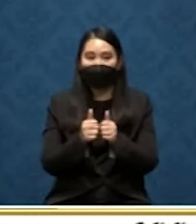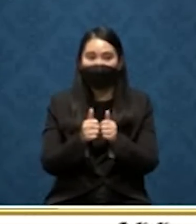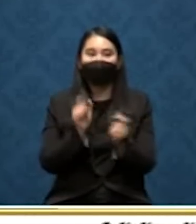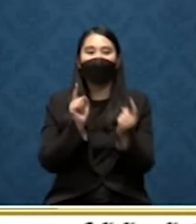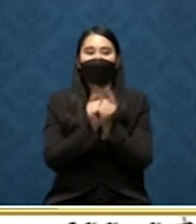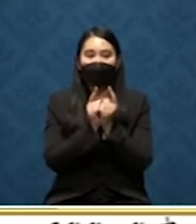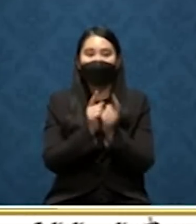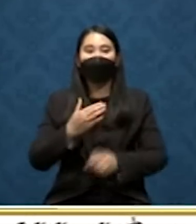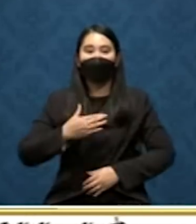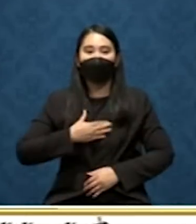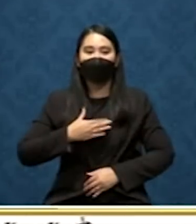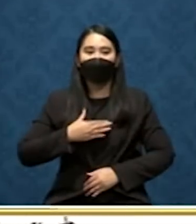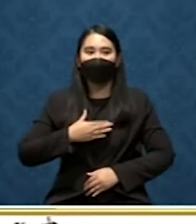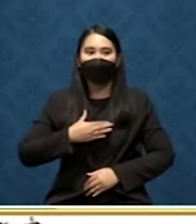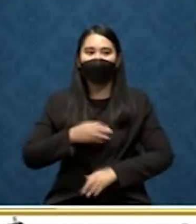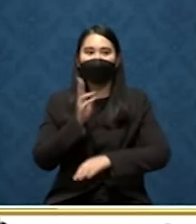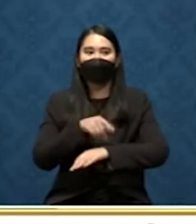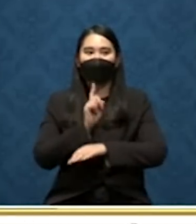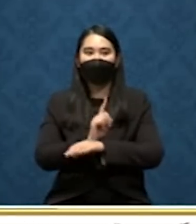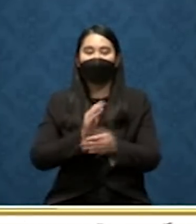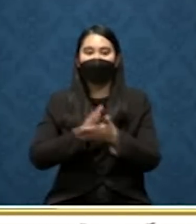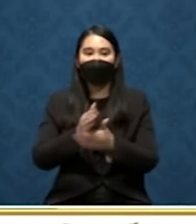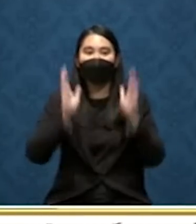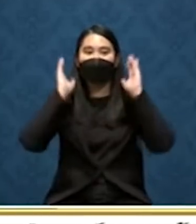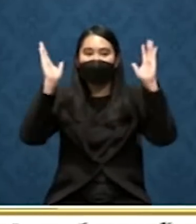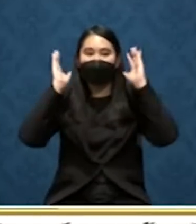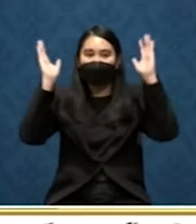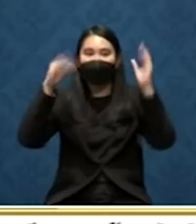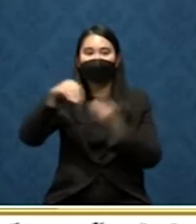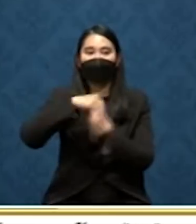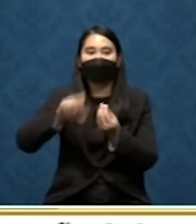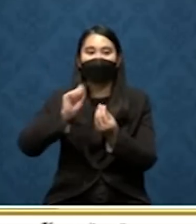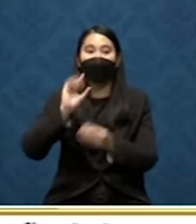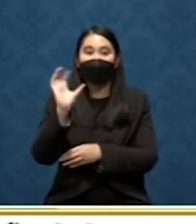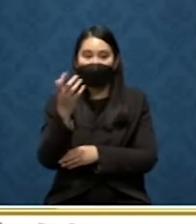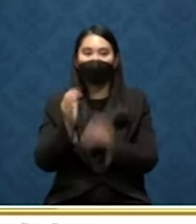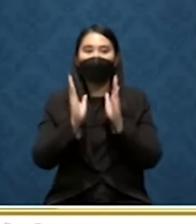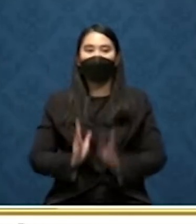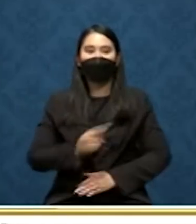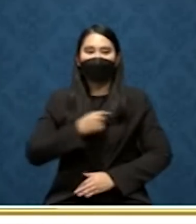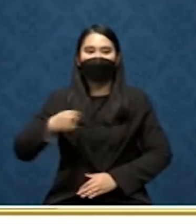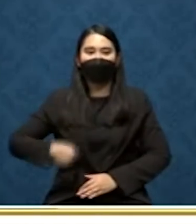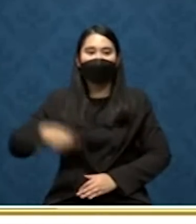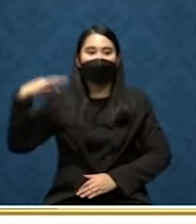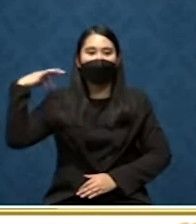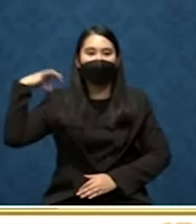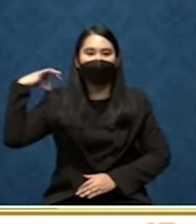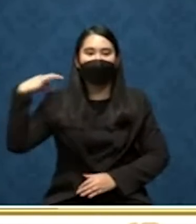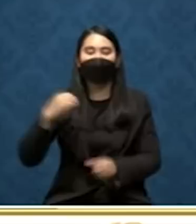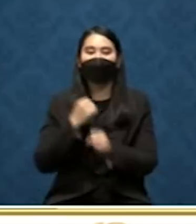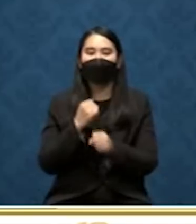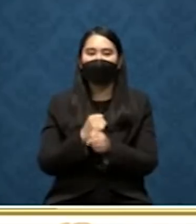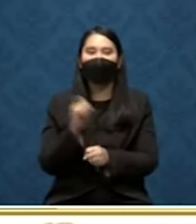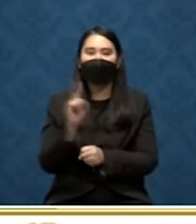ศานะที่ผมเนยเป็นประทานฝ่ายสัมพัธ EPECเขาเป็คนจีนที่จะมาอสานะครับเจอก